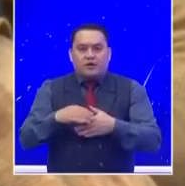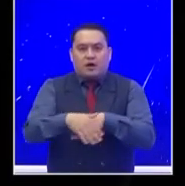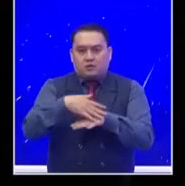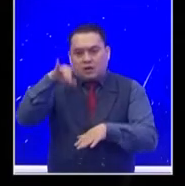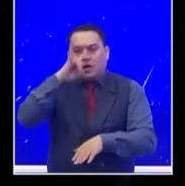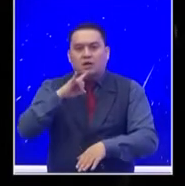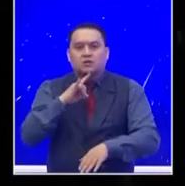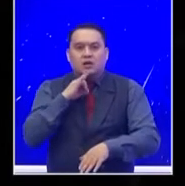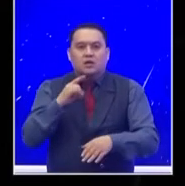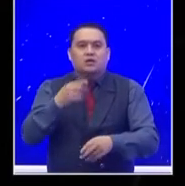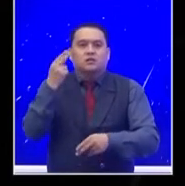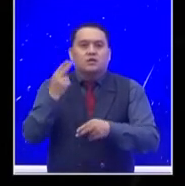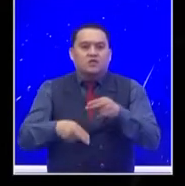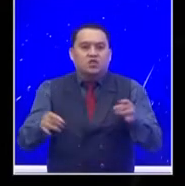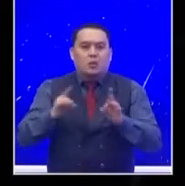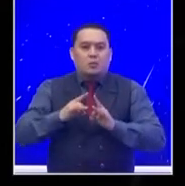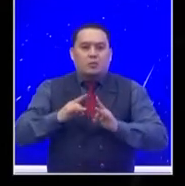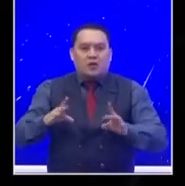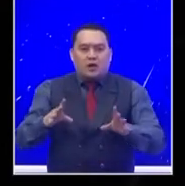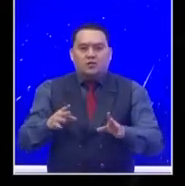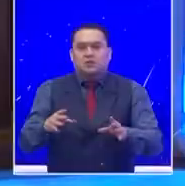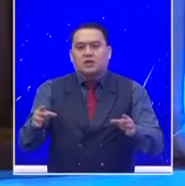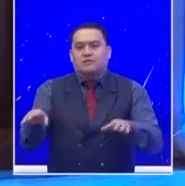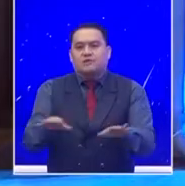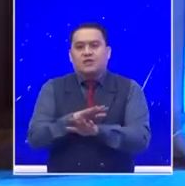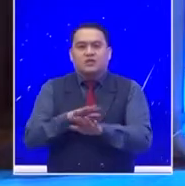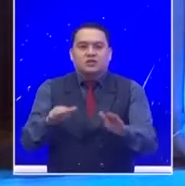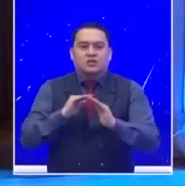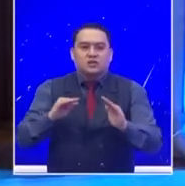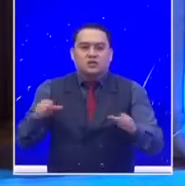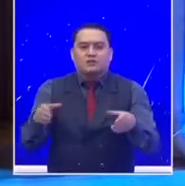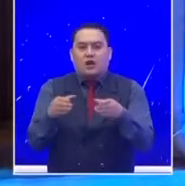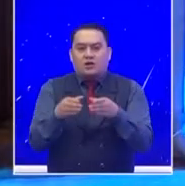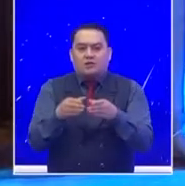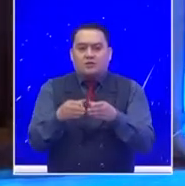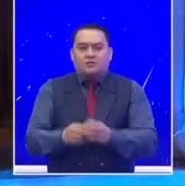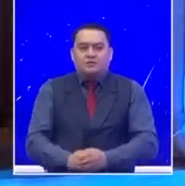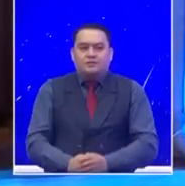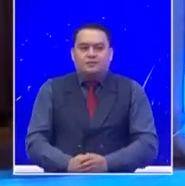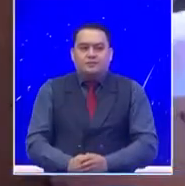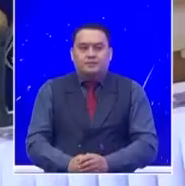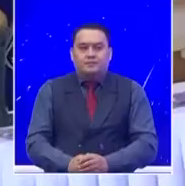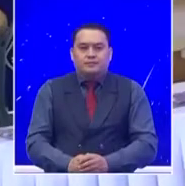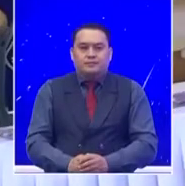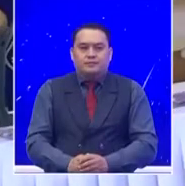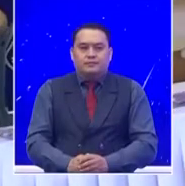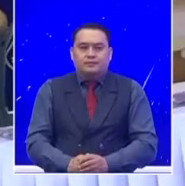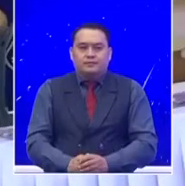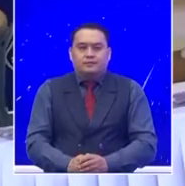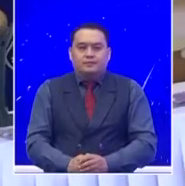Казахстана. Кульминацией мероприятия стал праздничный концерт в исполнении детских творческих коллективов. Я